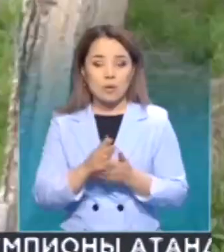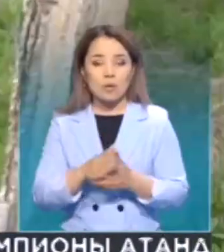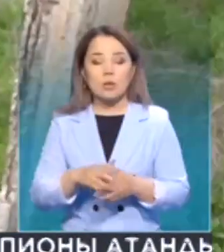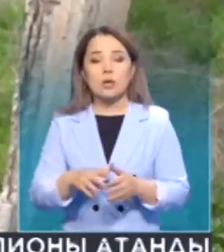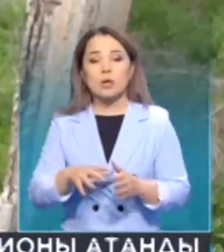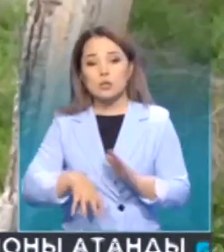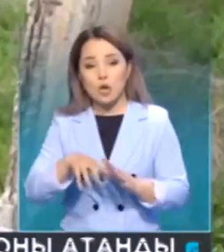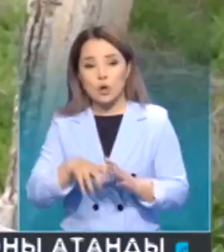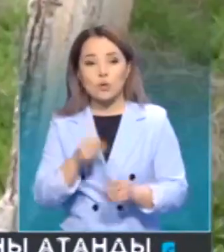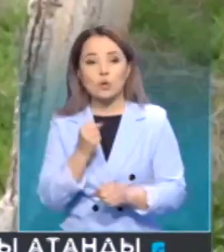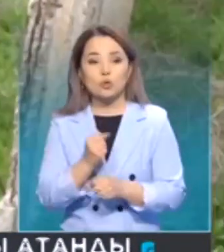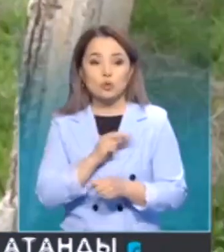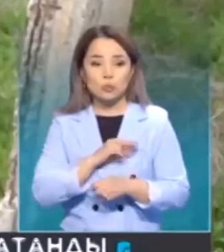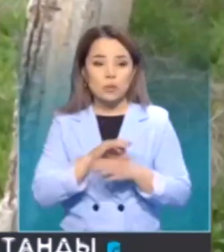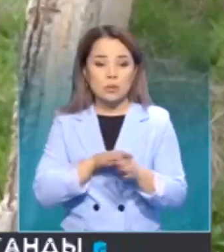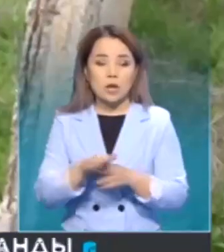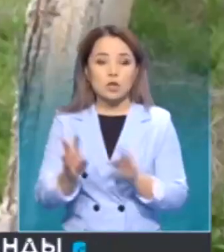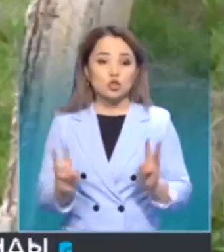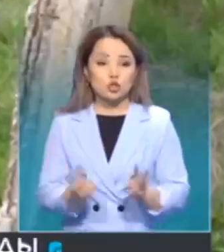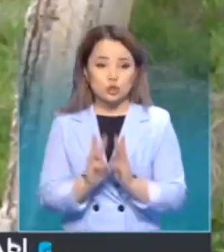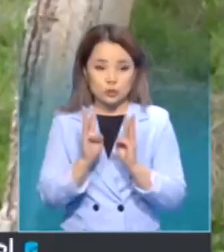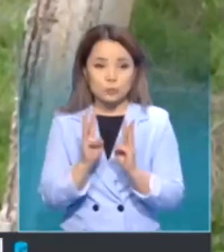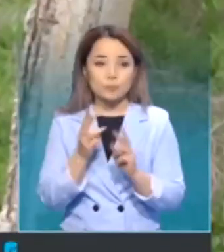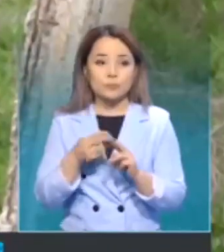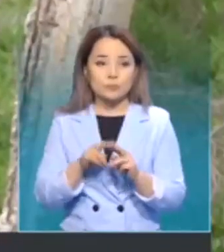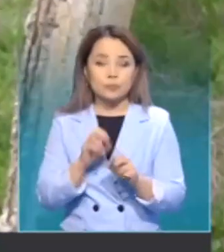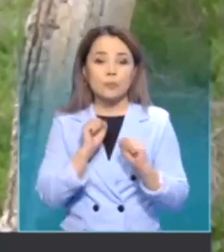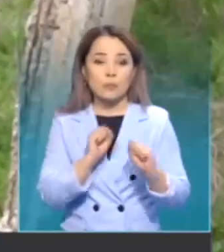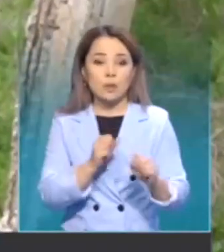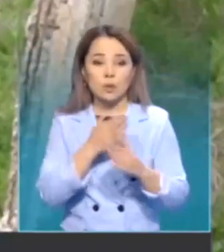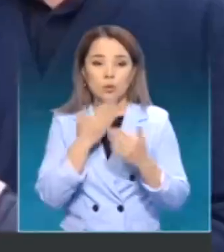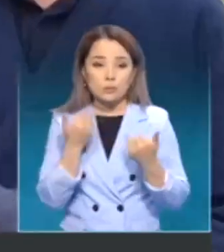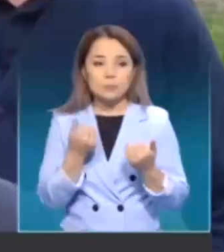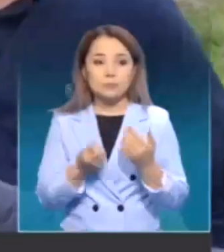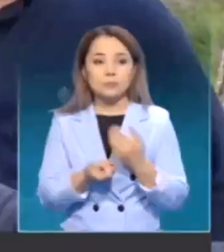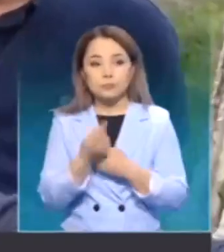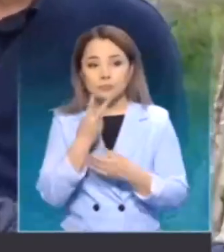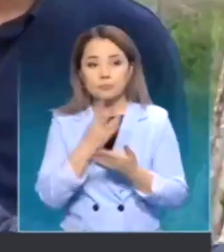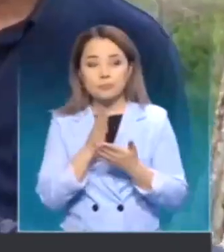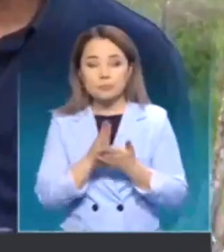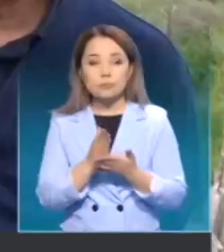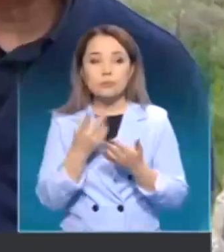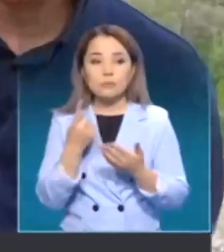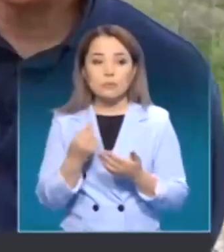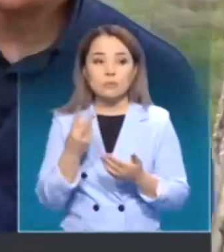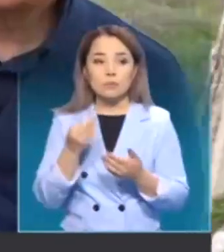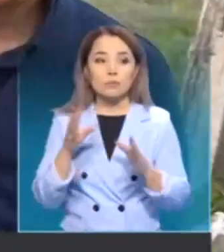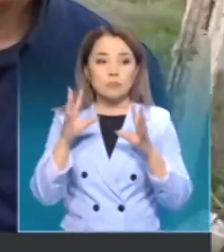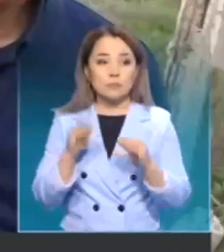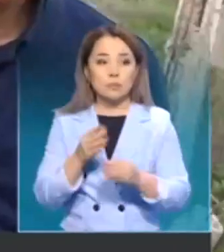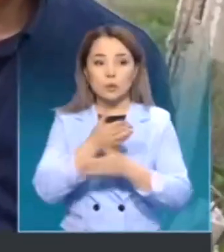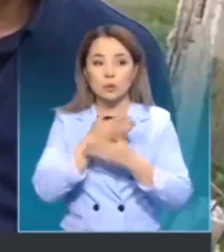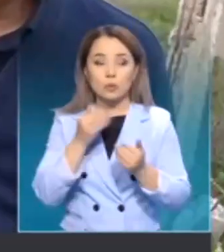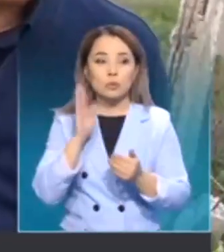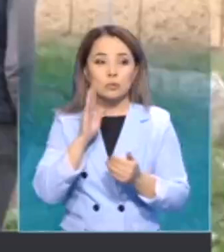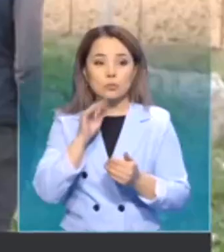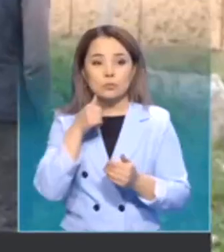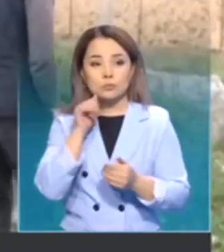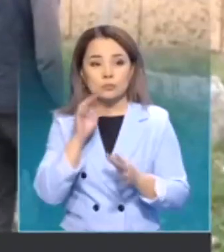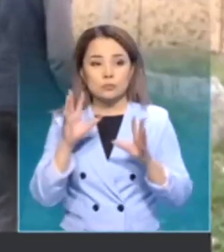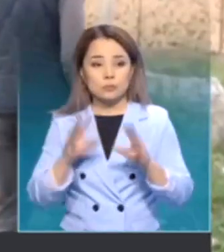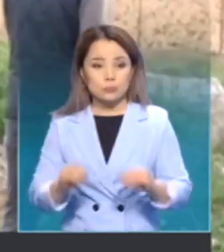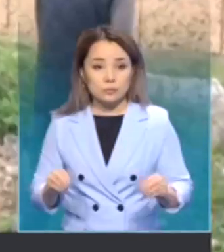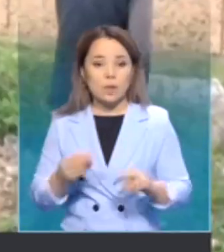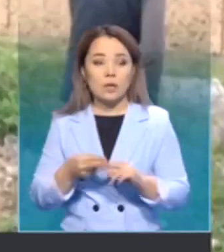жатыр. Защитадан өтіп кетіп жатыр. Кернеу болады, дуга болады. Цветтің қасы жоқ, бір екі күнде цвет өшкен жоқ, судың өшкеннен кече болды ғой.